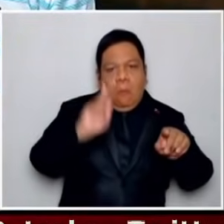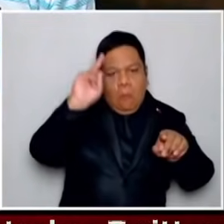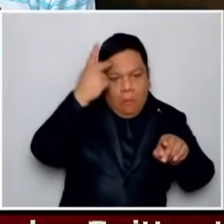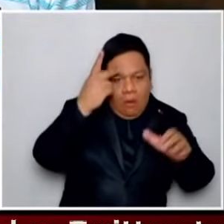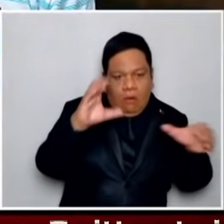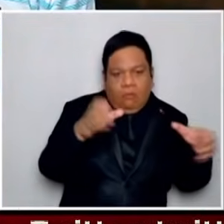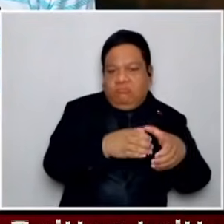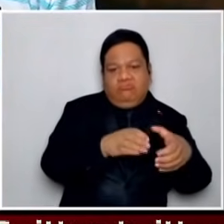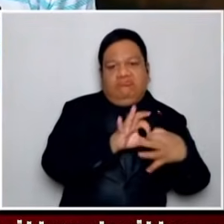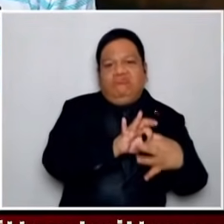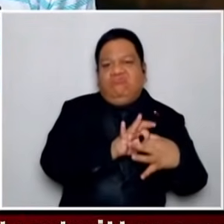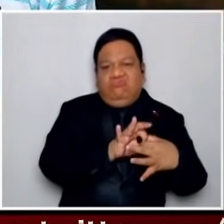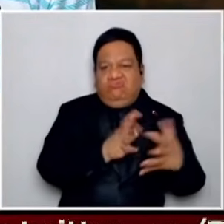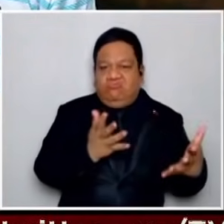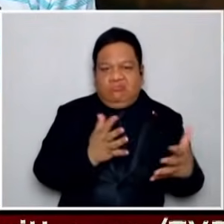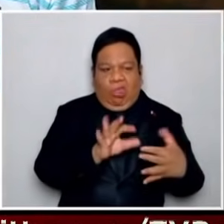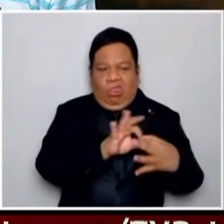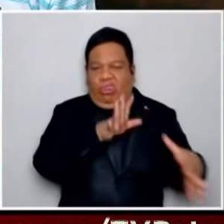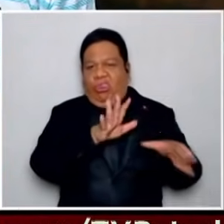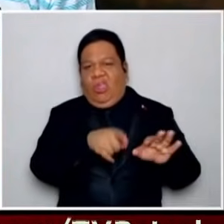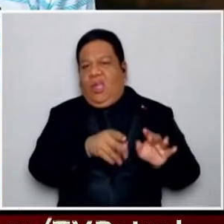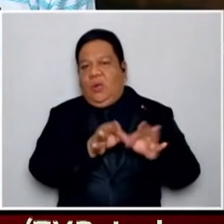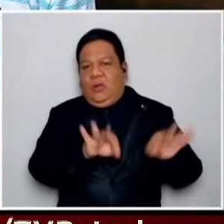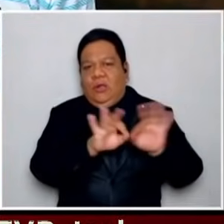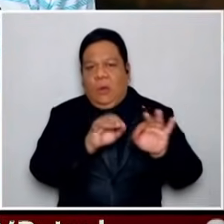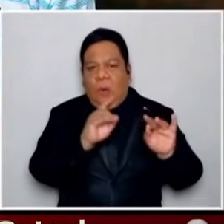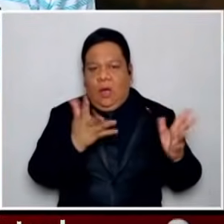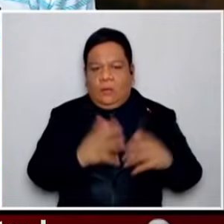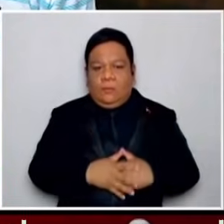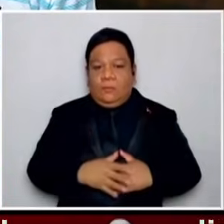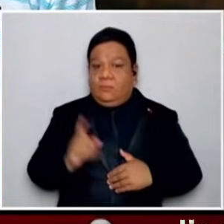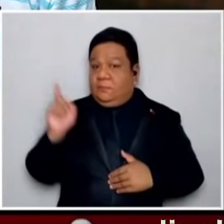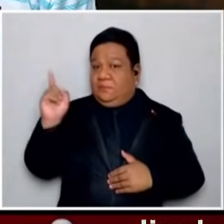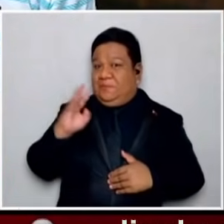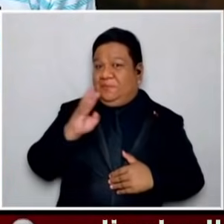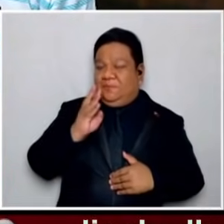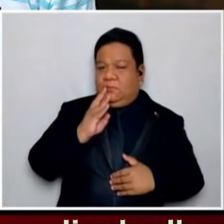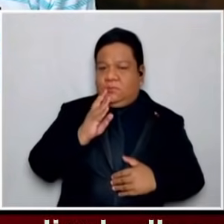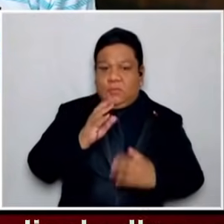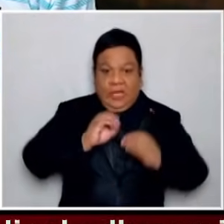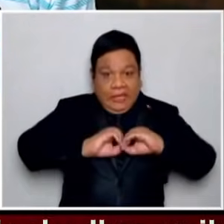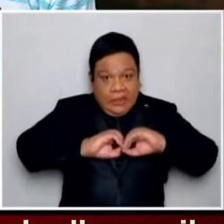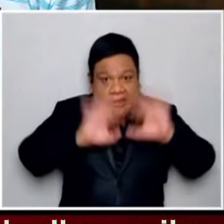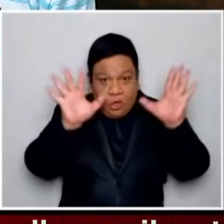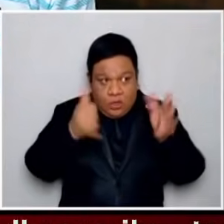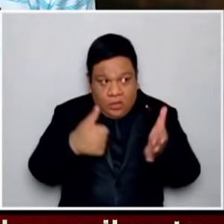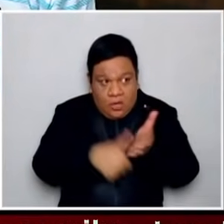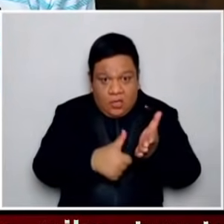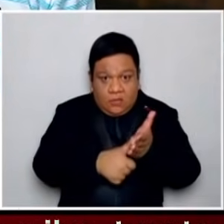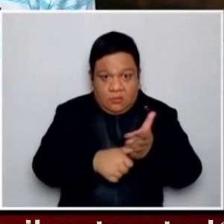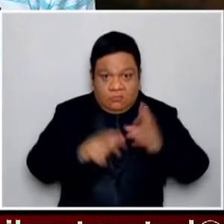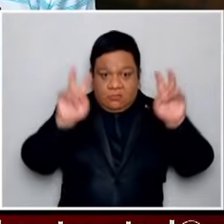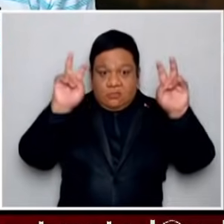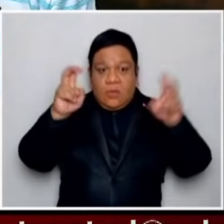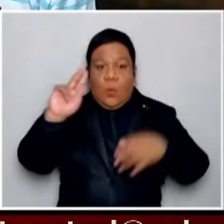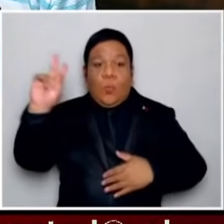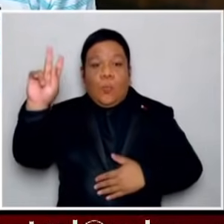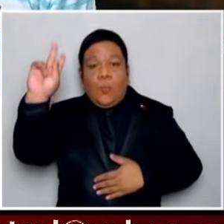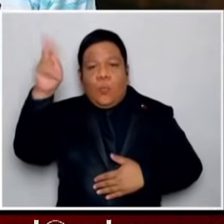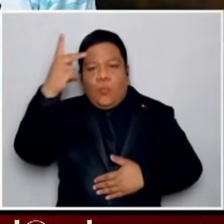Mas maliwanag dito sa eleksyon nito kaysa in the past. Kung anong papel ng tinatawag nating political